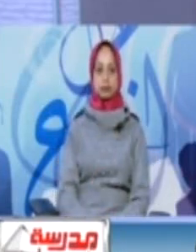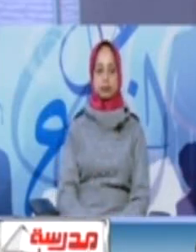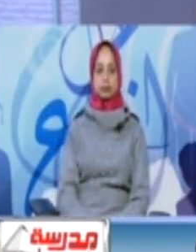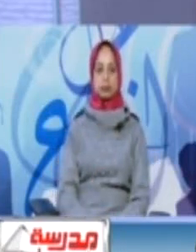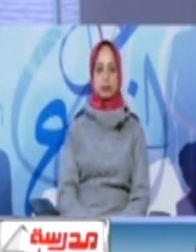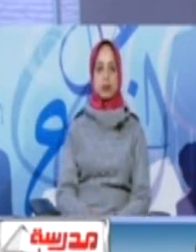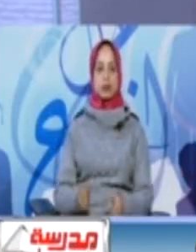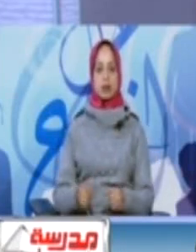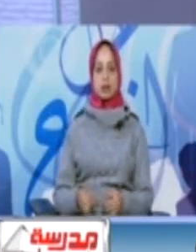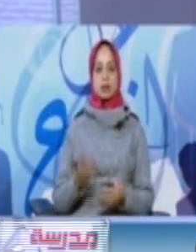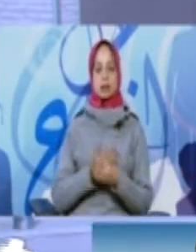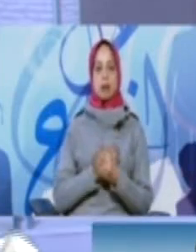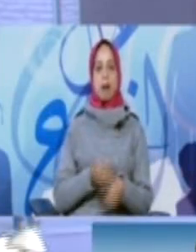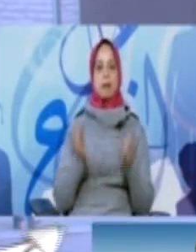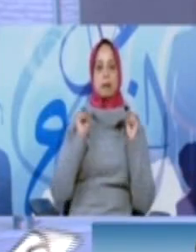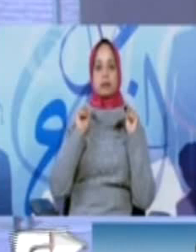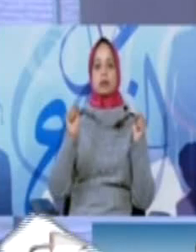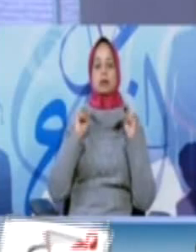النضال الوطني.